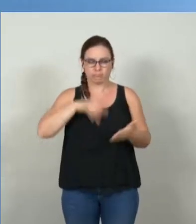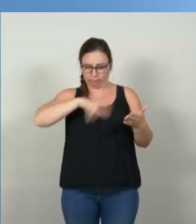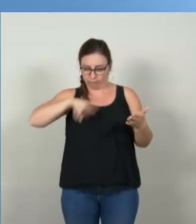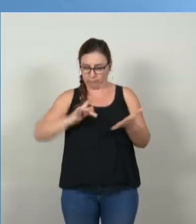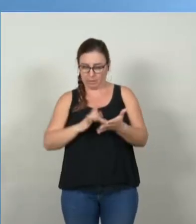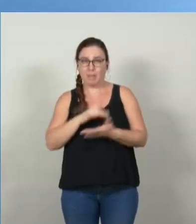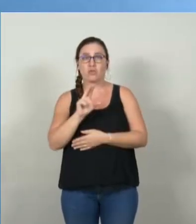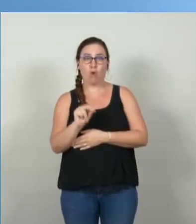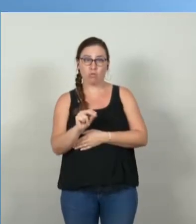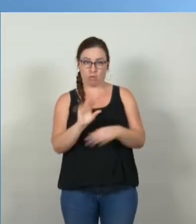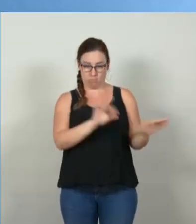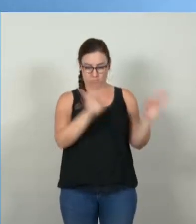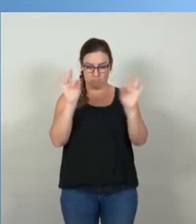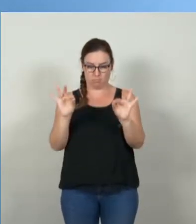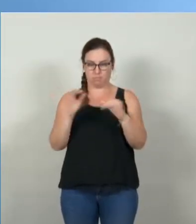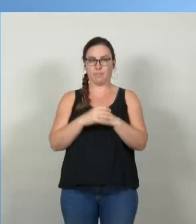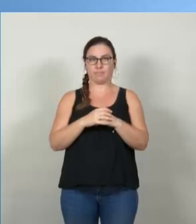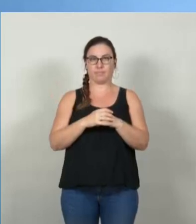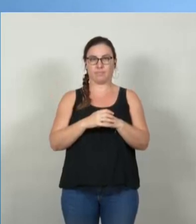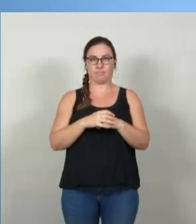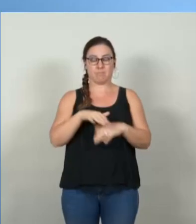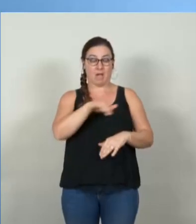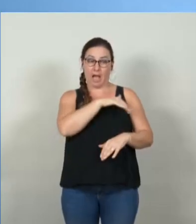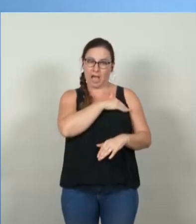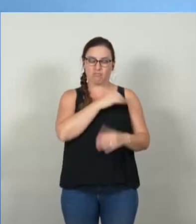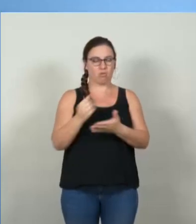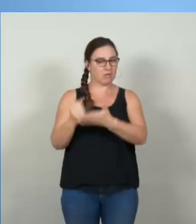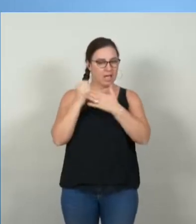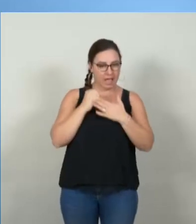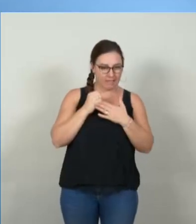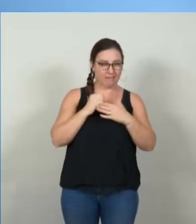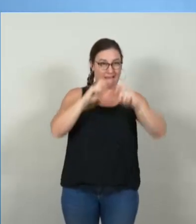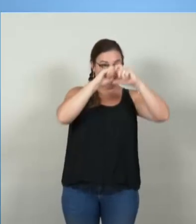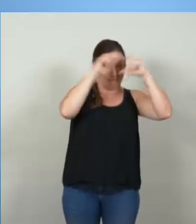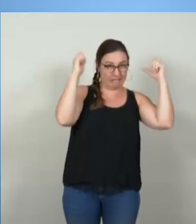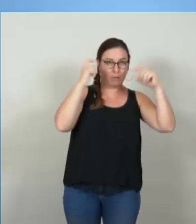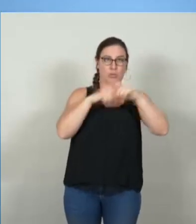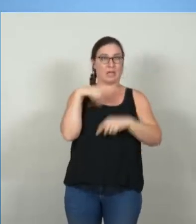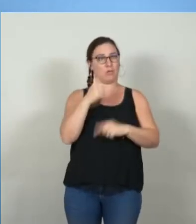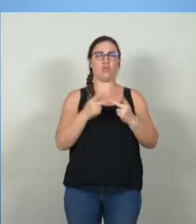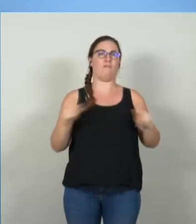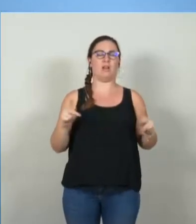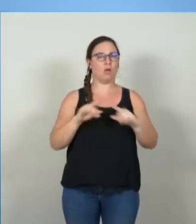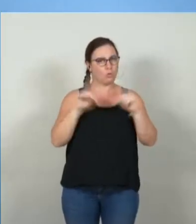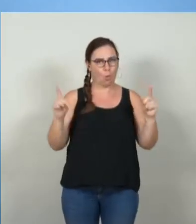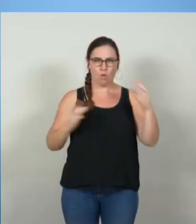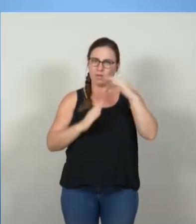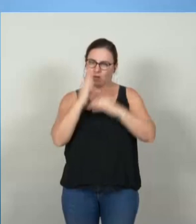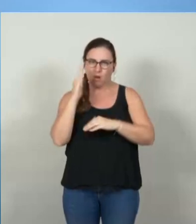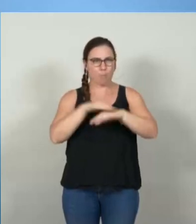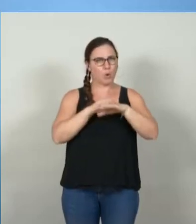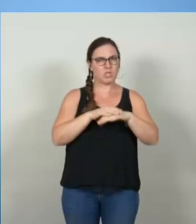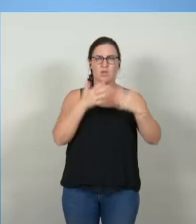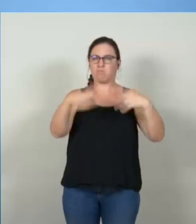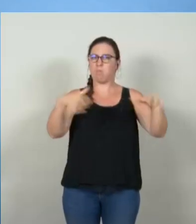page 30 de ce document et je cite l'agence a permis de ne pas associer le titre à une seule collectivité de dépasser les clivages politiques